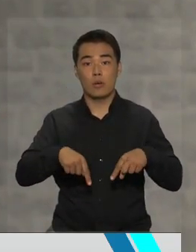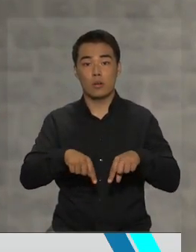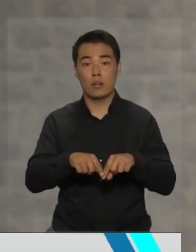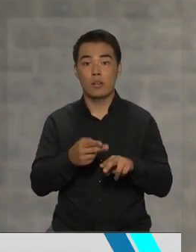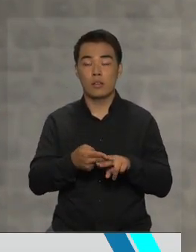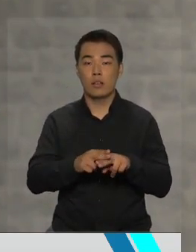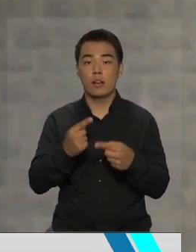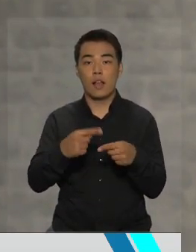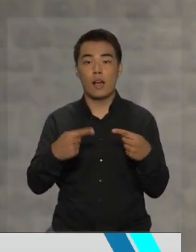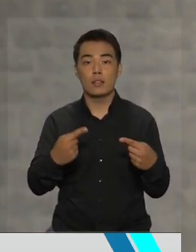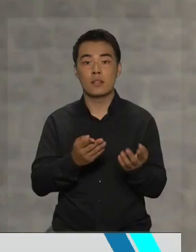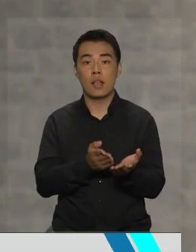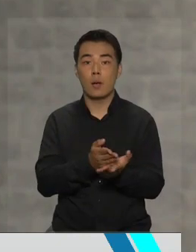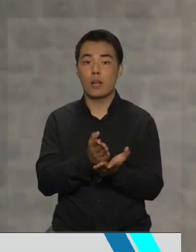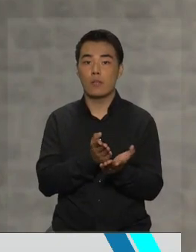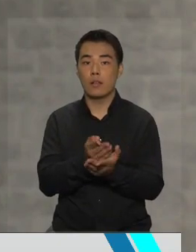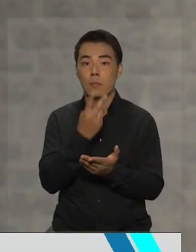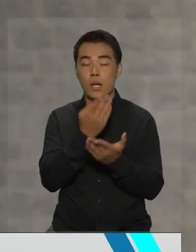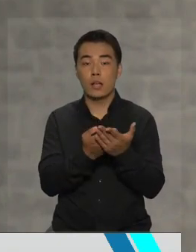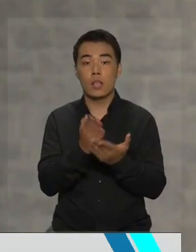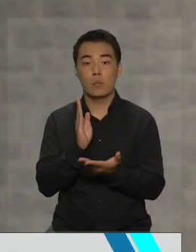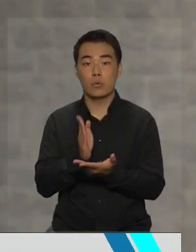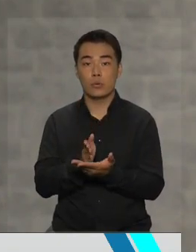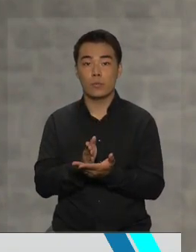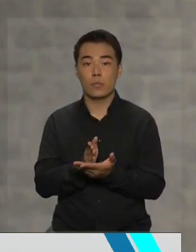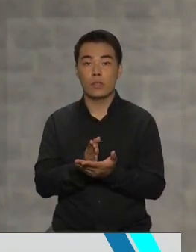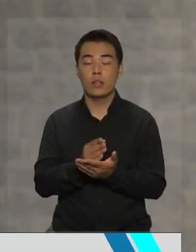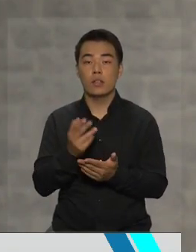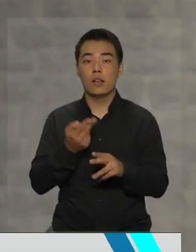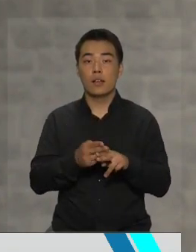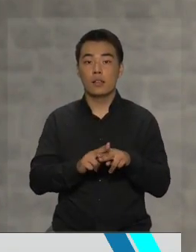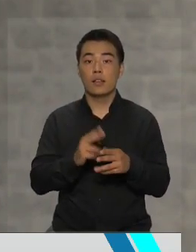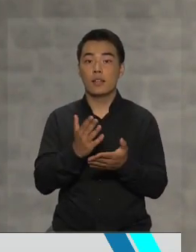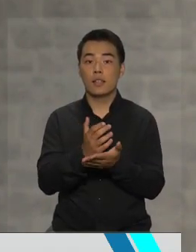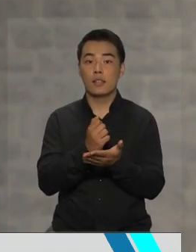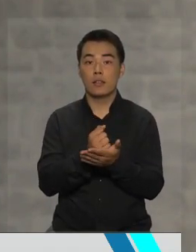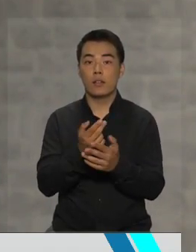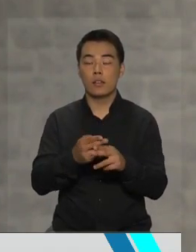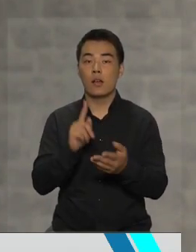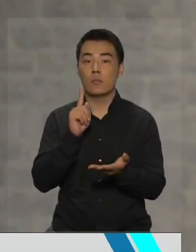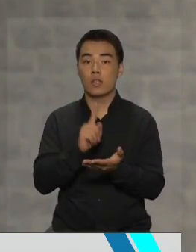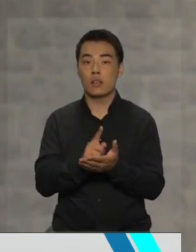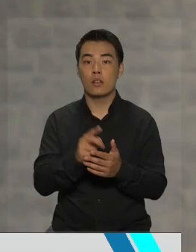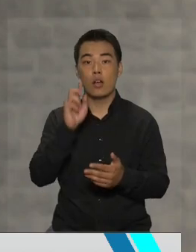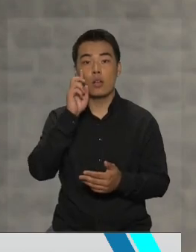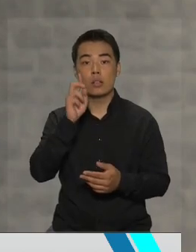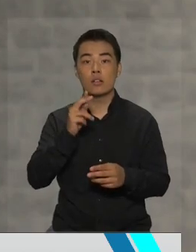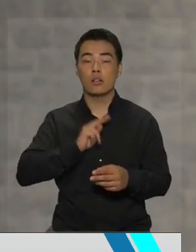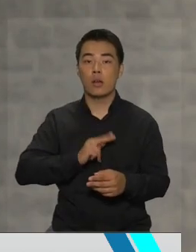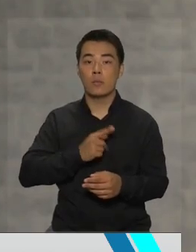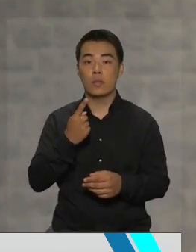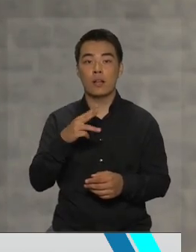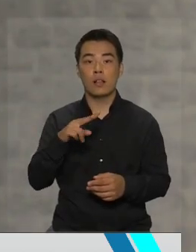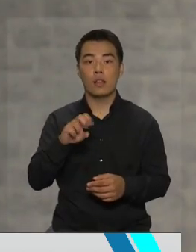қызметтегі әртүрлі лауазымдар ұсынылуы мүмкін. Яғни резервке кіру бұл міндетті түрде мемлекеттік қызметте бір лауазымды